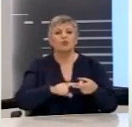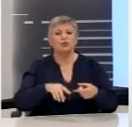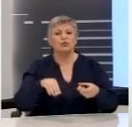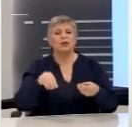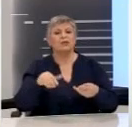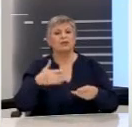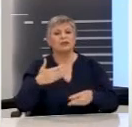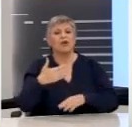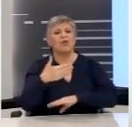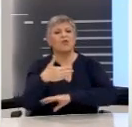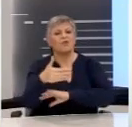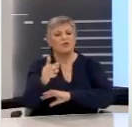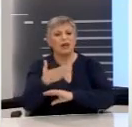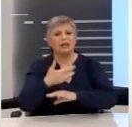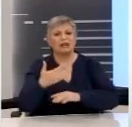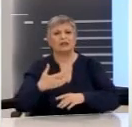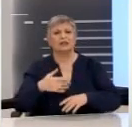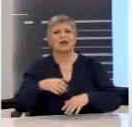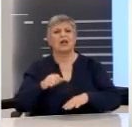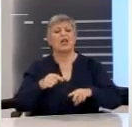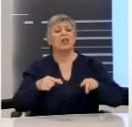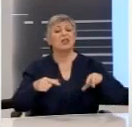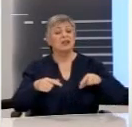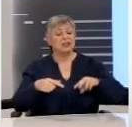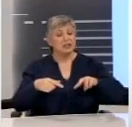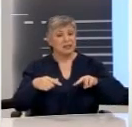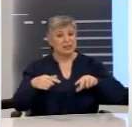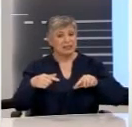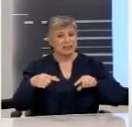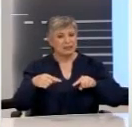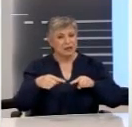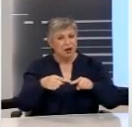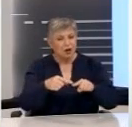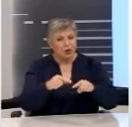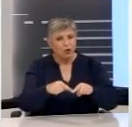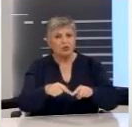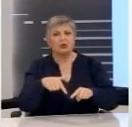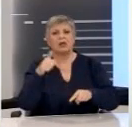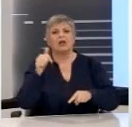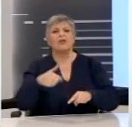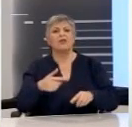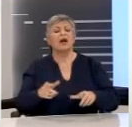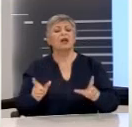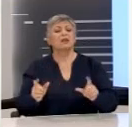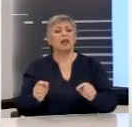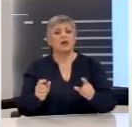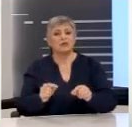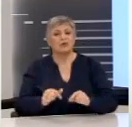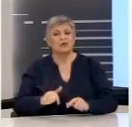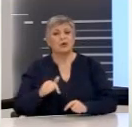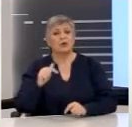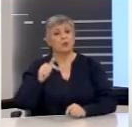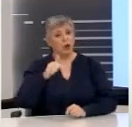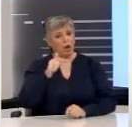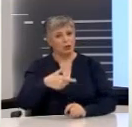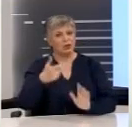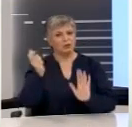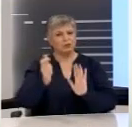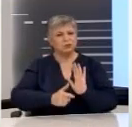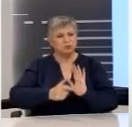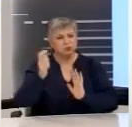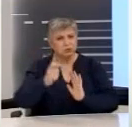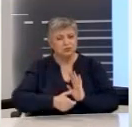Βάρκιζα και τη Σαρονίδα, που ξέρει όλος ο κόσμος που ζει εκεί, που είναι πάρα πολλά τα ξενοδοχεία και πάρα πολλές οι